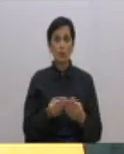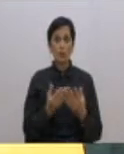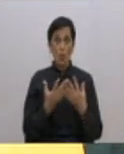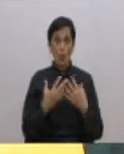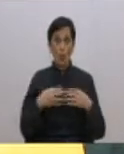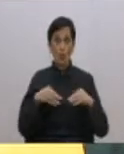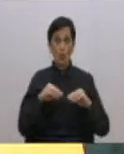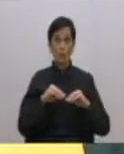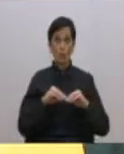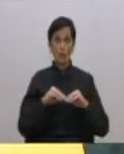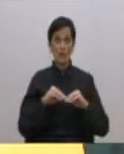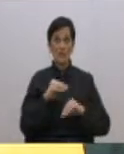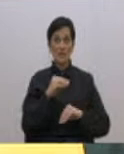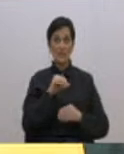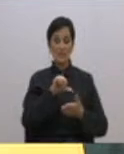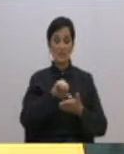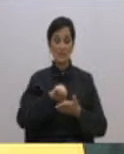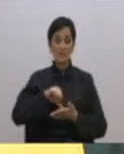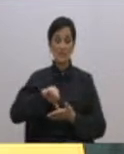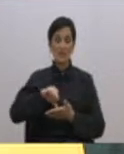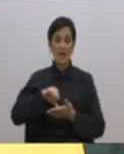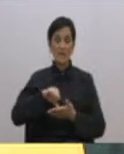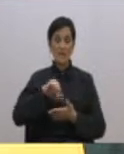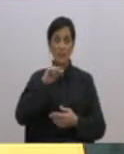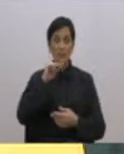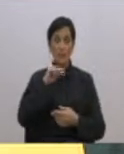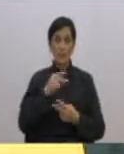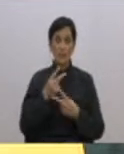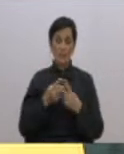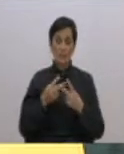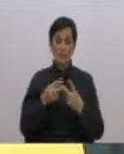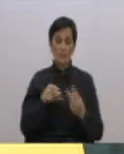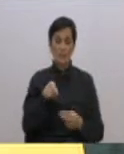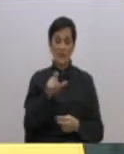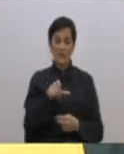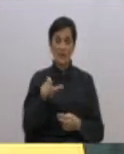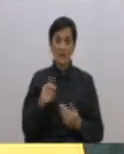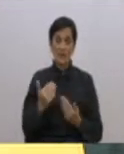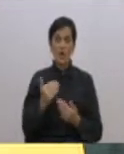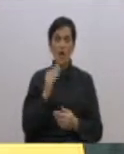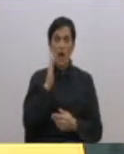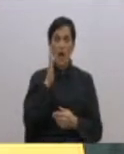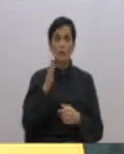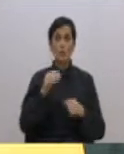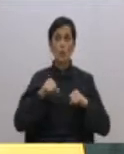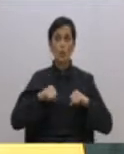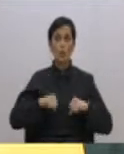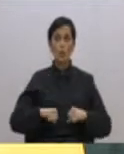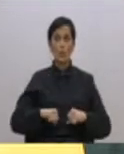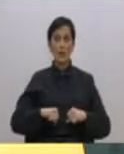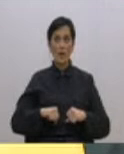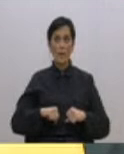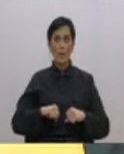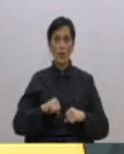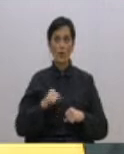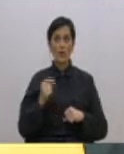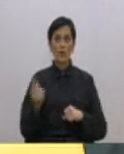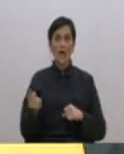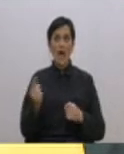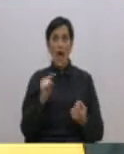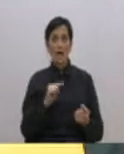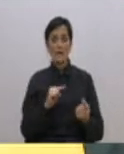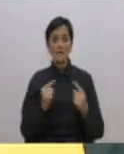ojakhis tsevr raldebulebs tu mshavdebulebs eknebat upleba khondet